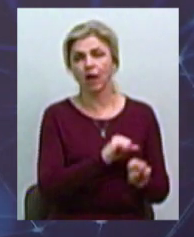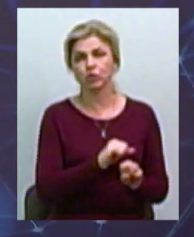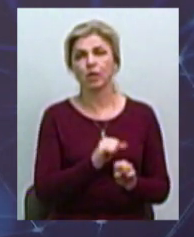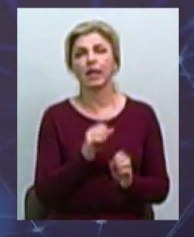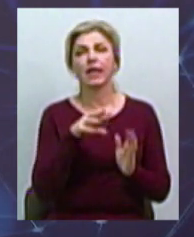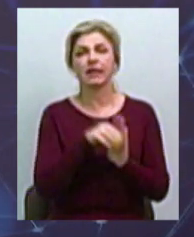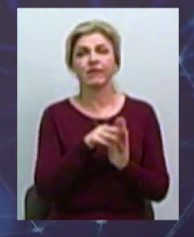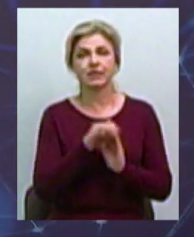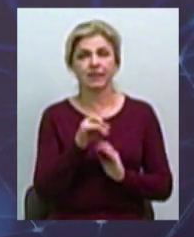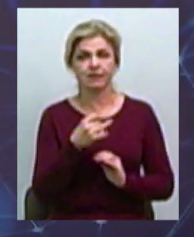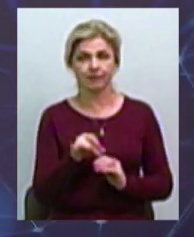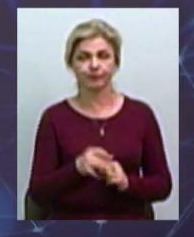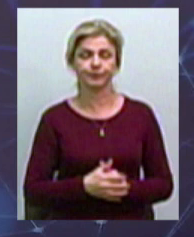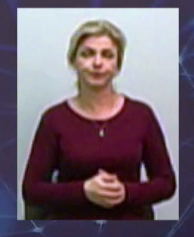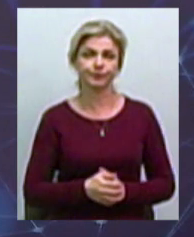Так, зрозуміло.